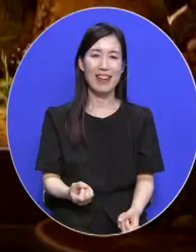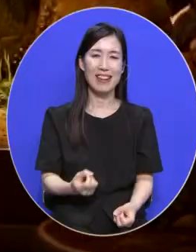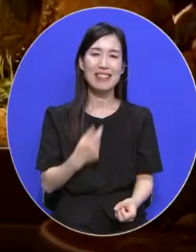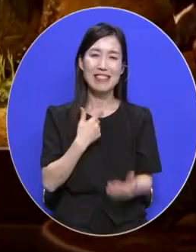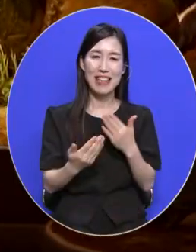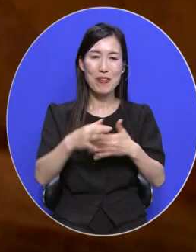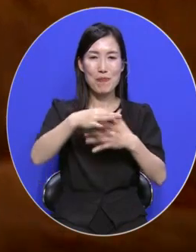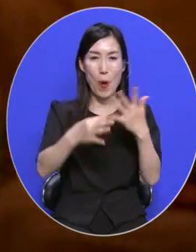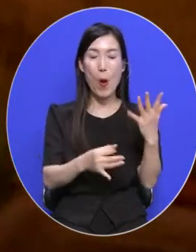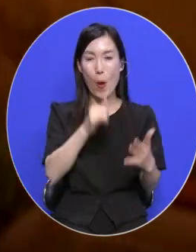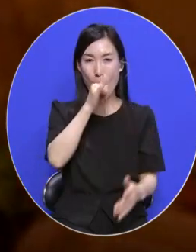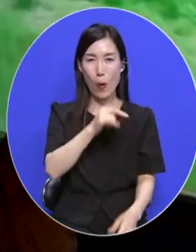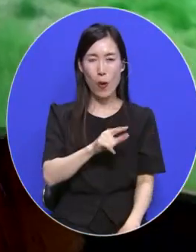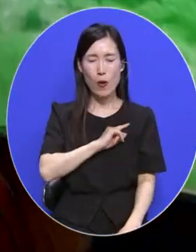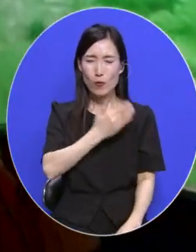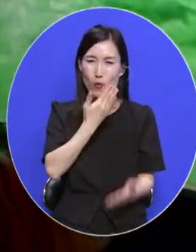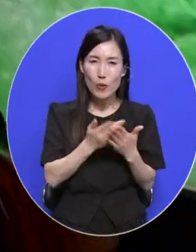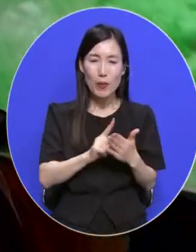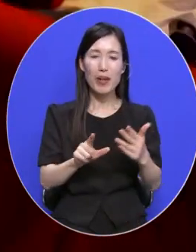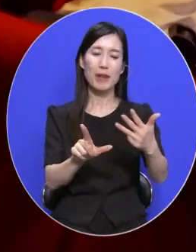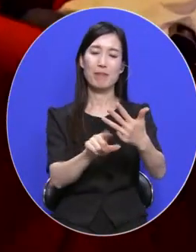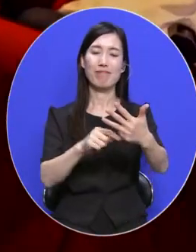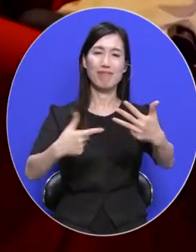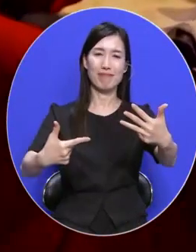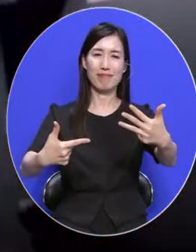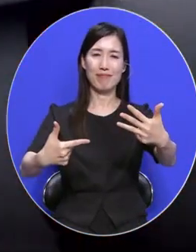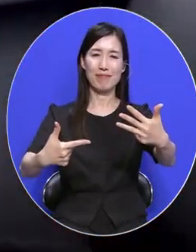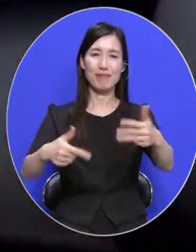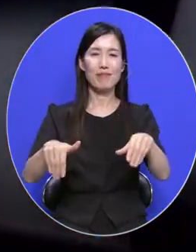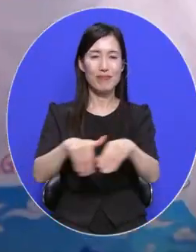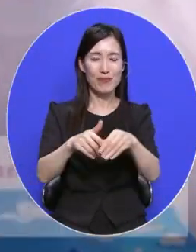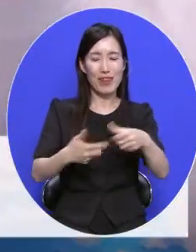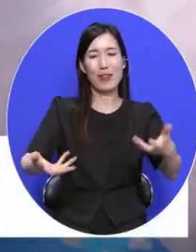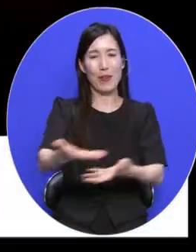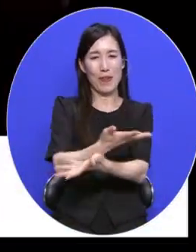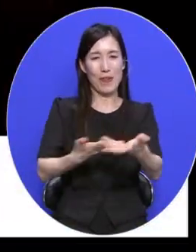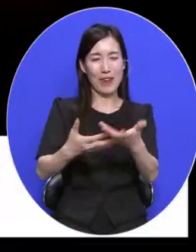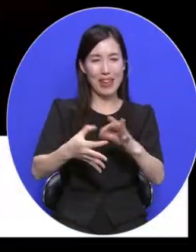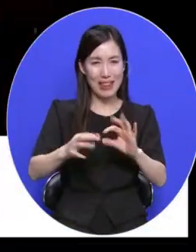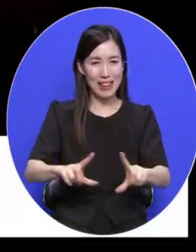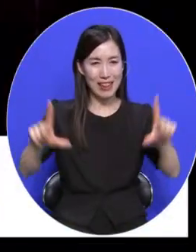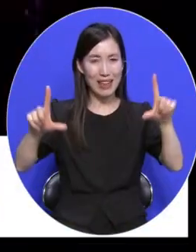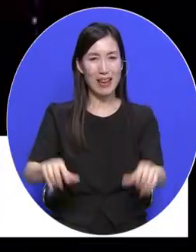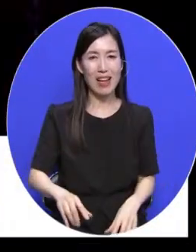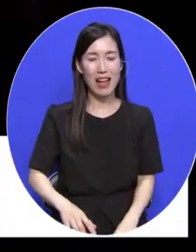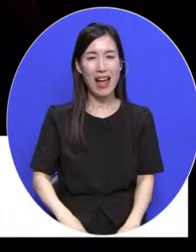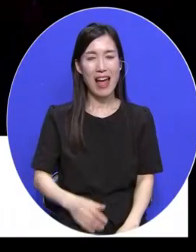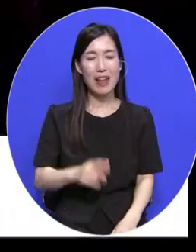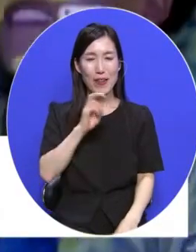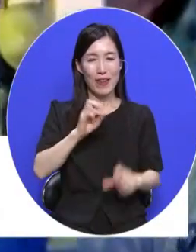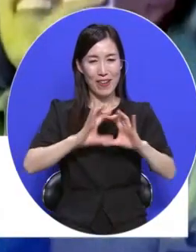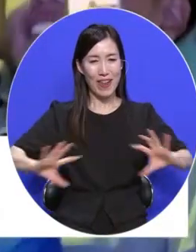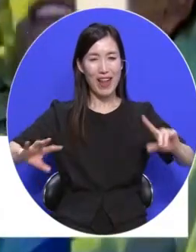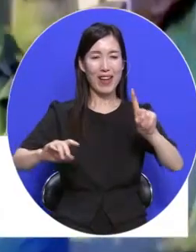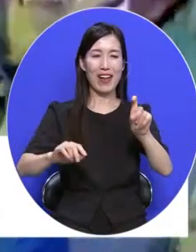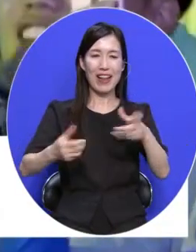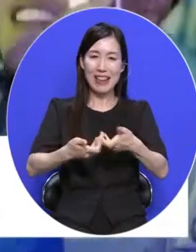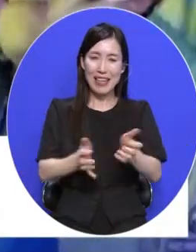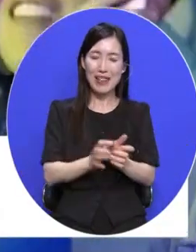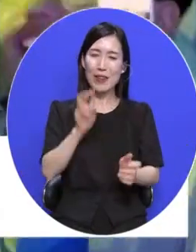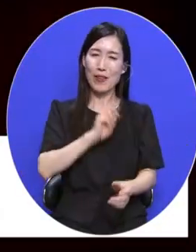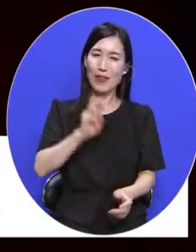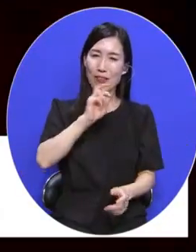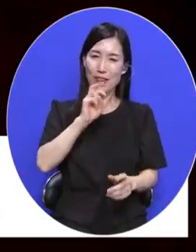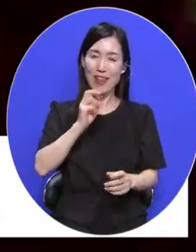열립니다. 하이라이트는 오는 6일 열리는 문화 교류의 날 행사입니다. 11개 아이돌 팀이 꾸미는 K-POP